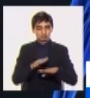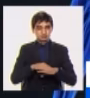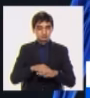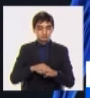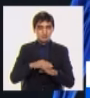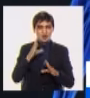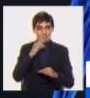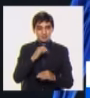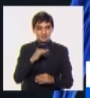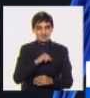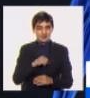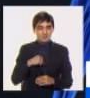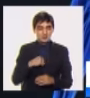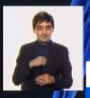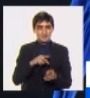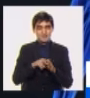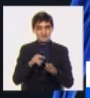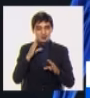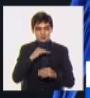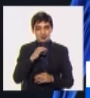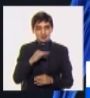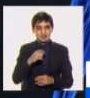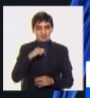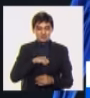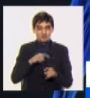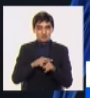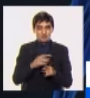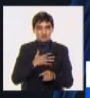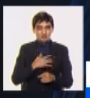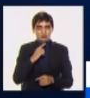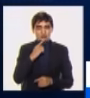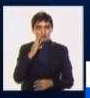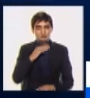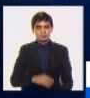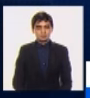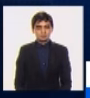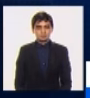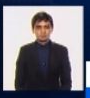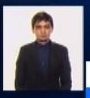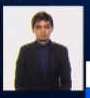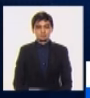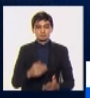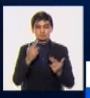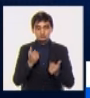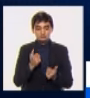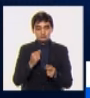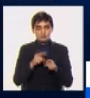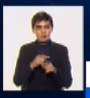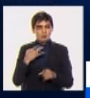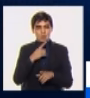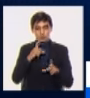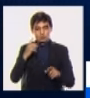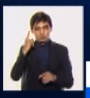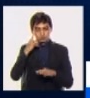становятся уязвимыми в них появляются очаги виде фиброза ткани да уж а ведь многие не задумываются